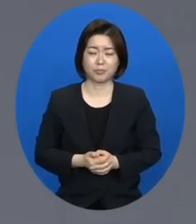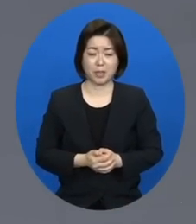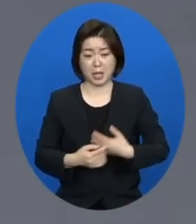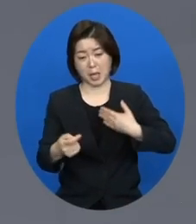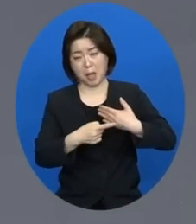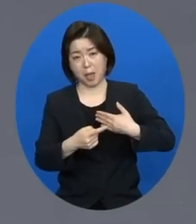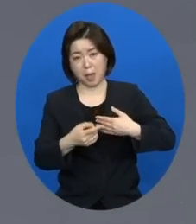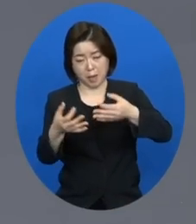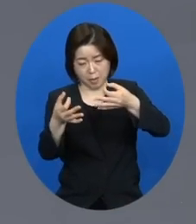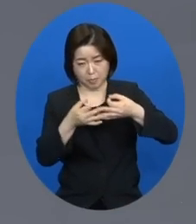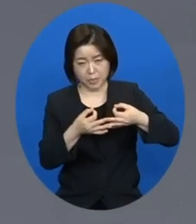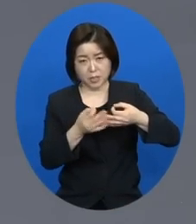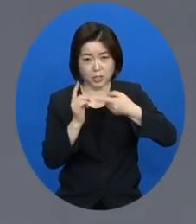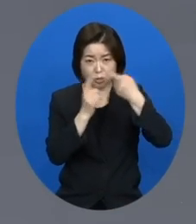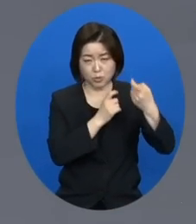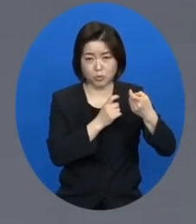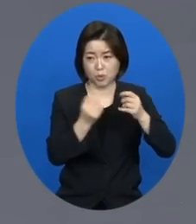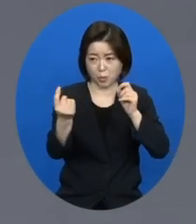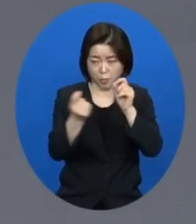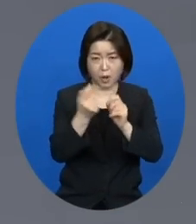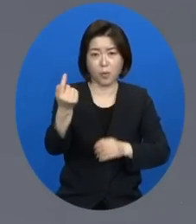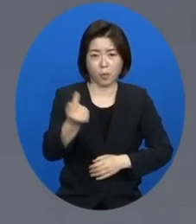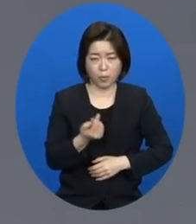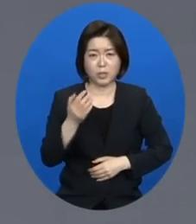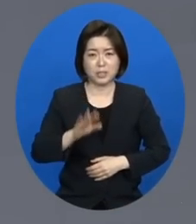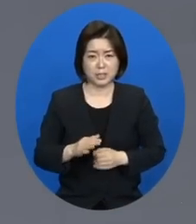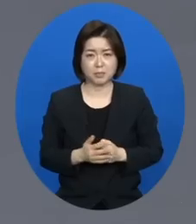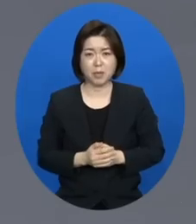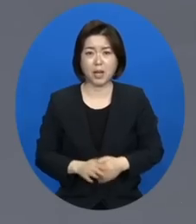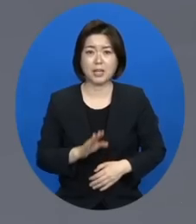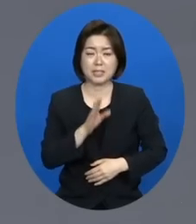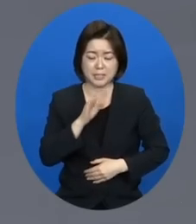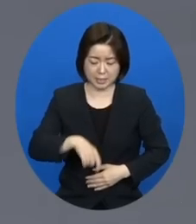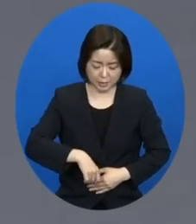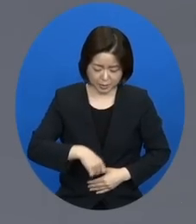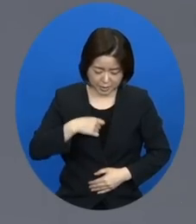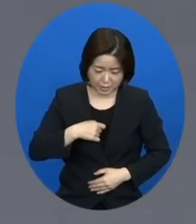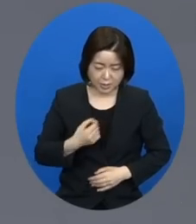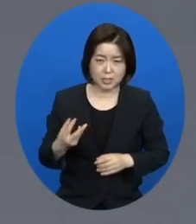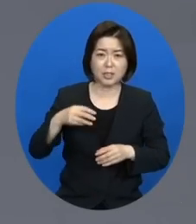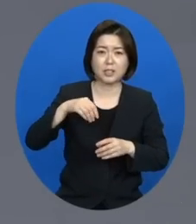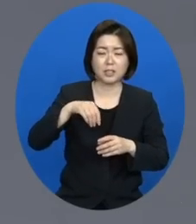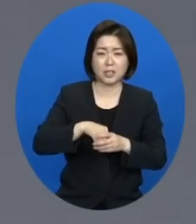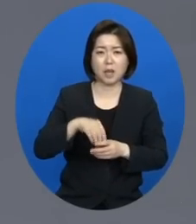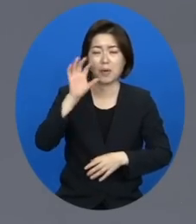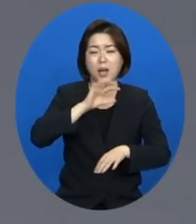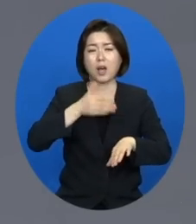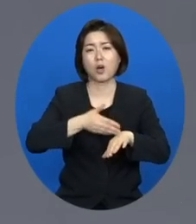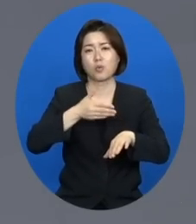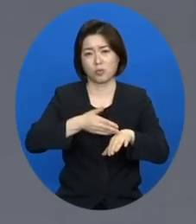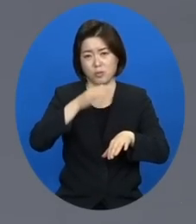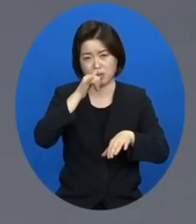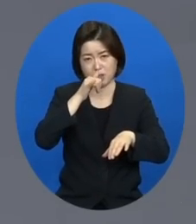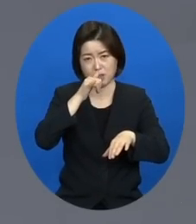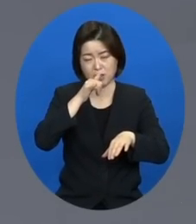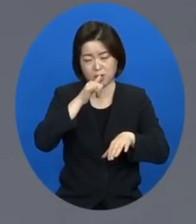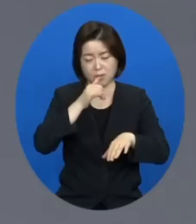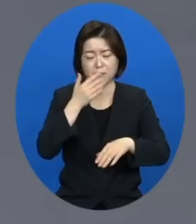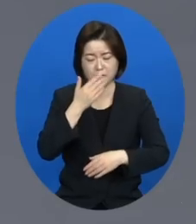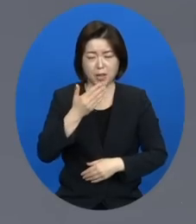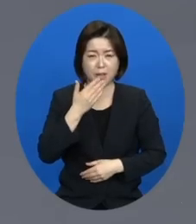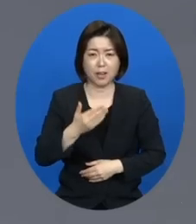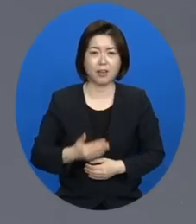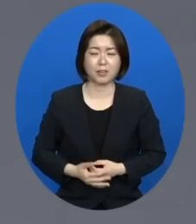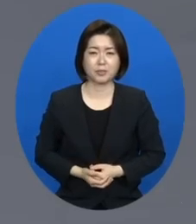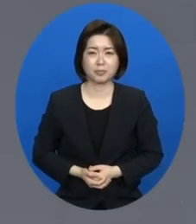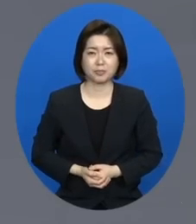피상성의 유혹이 다가왔지만 그것을 이겨내고 사소한 일에도 진정성을 담아내는 훈련을 할 수 있었던